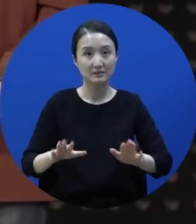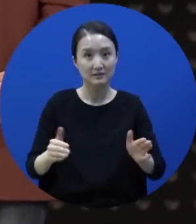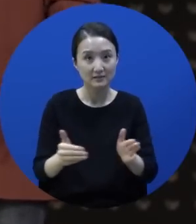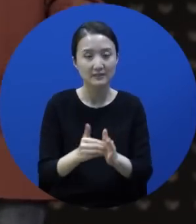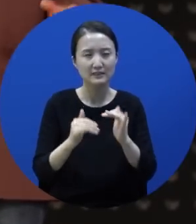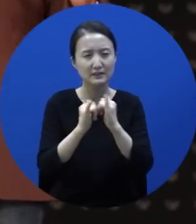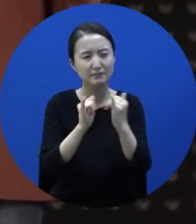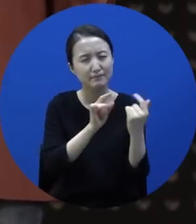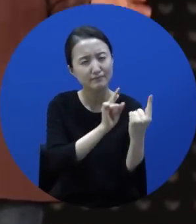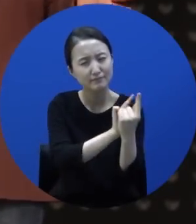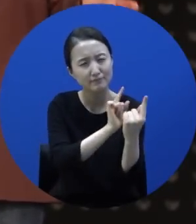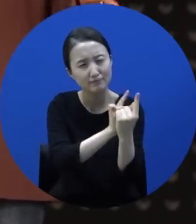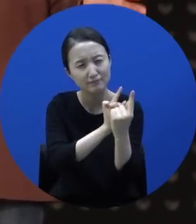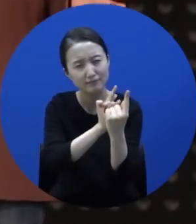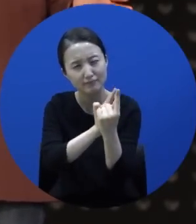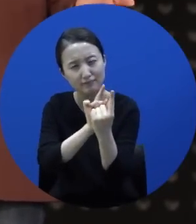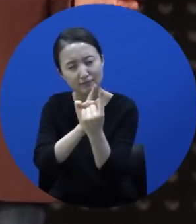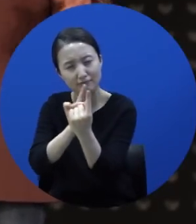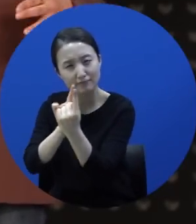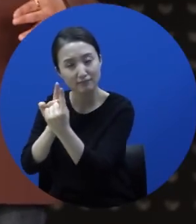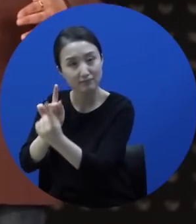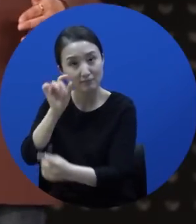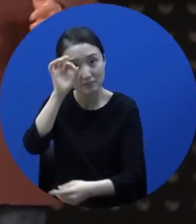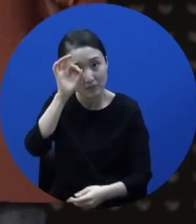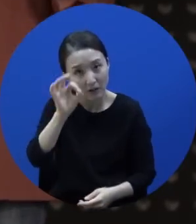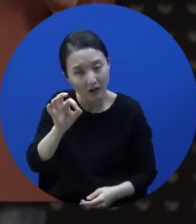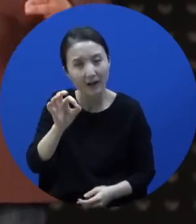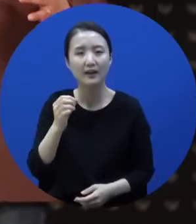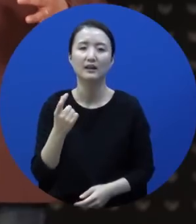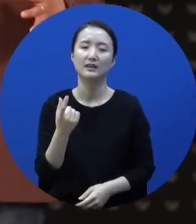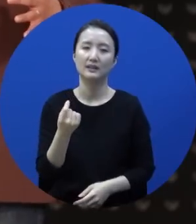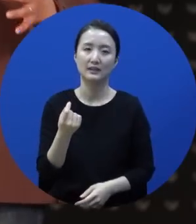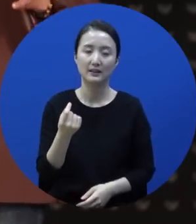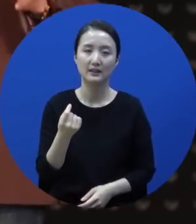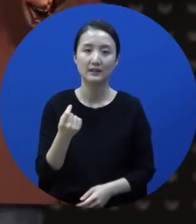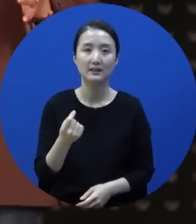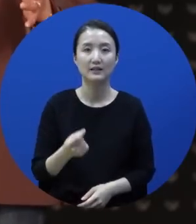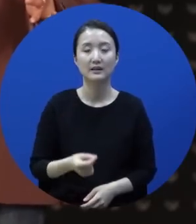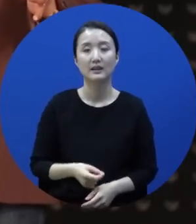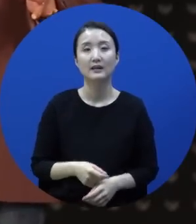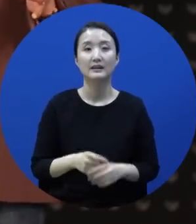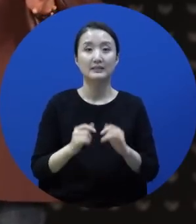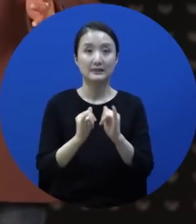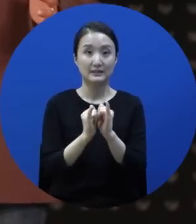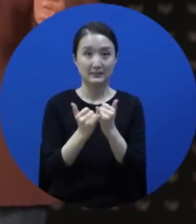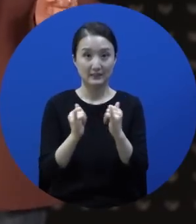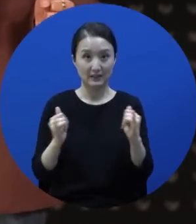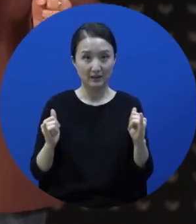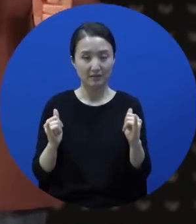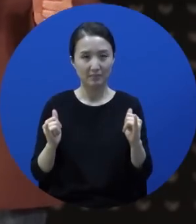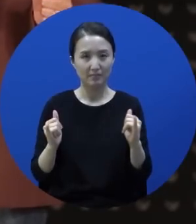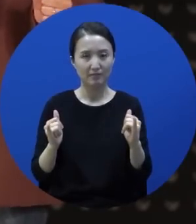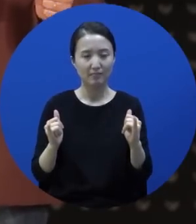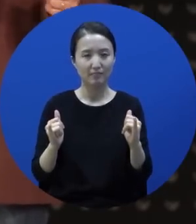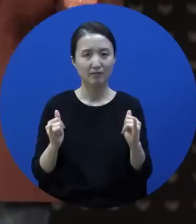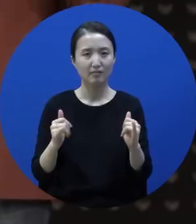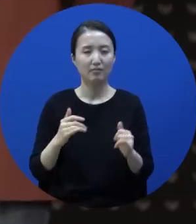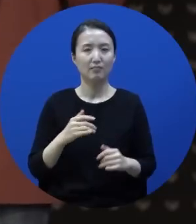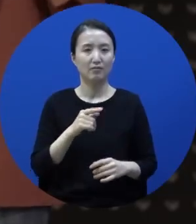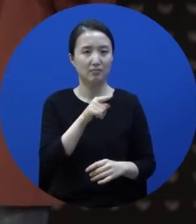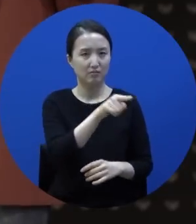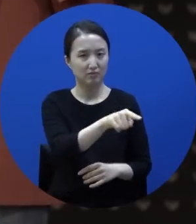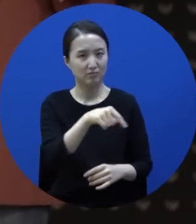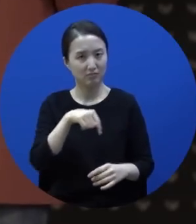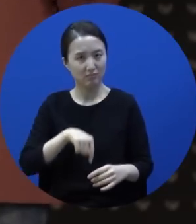이것이 단순히 나라는 걸 잘 알아서 가는 것이 아니라 다른 사람에게도 적용이 될까? 너무 궁금한 거예요.